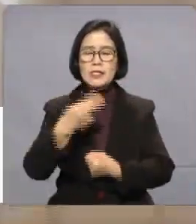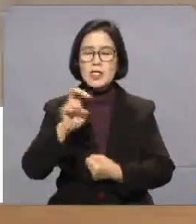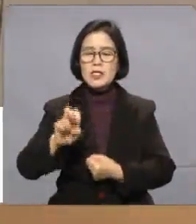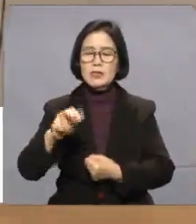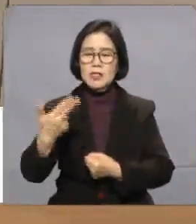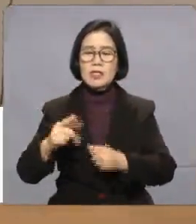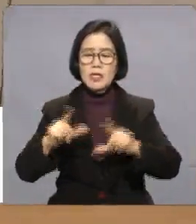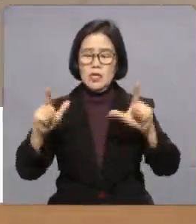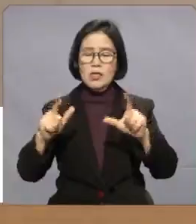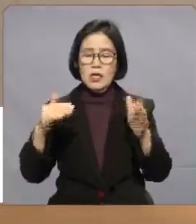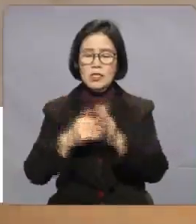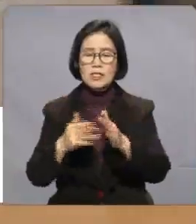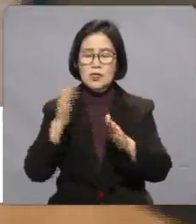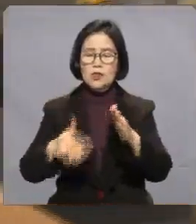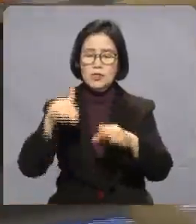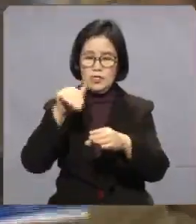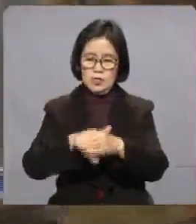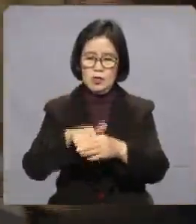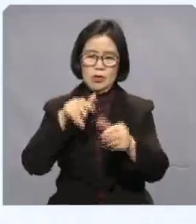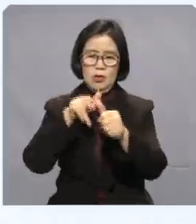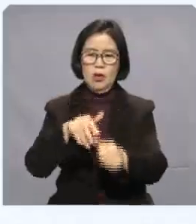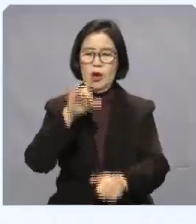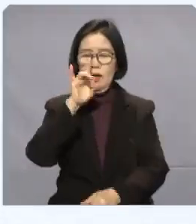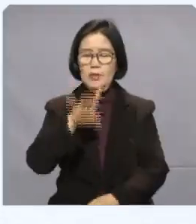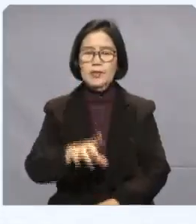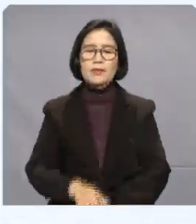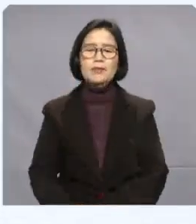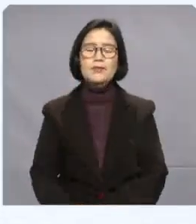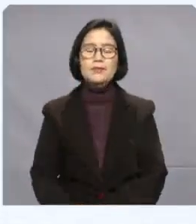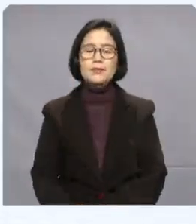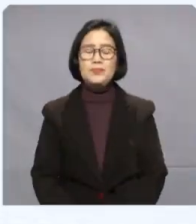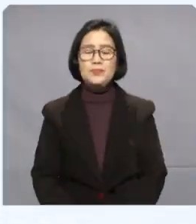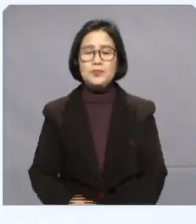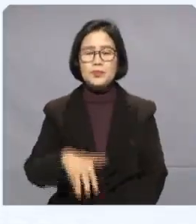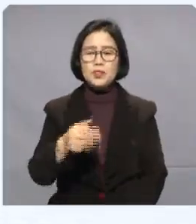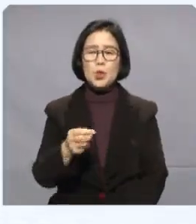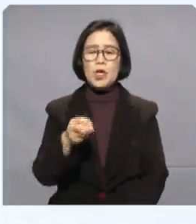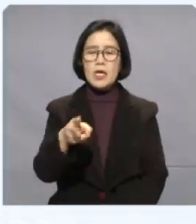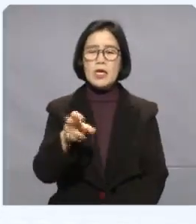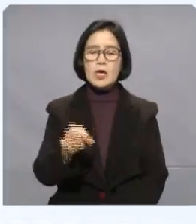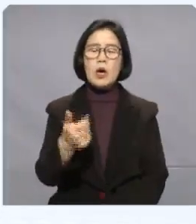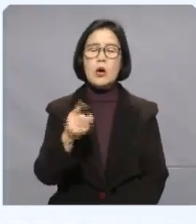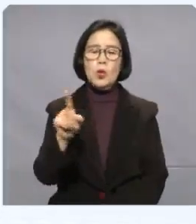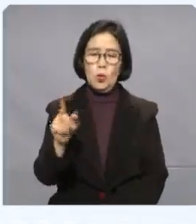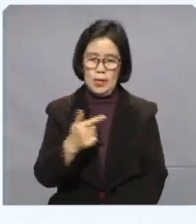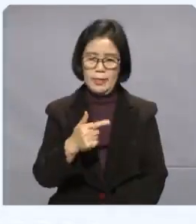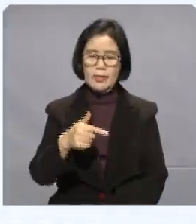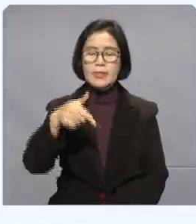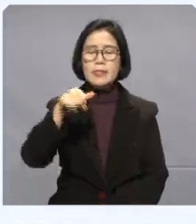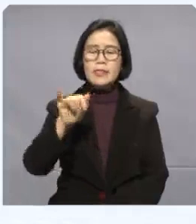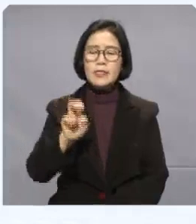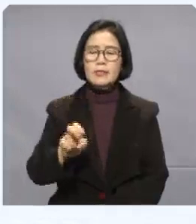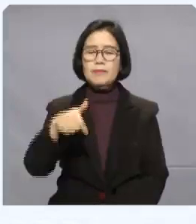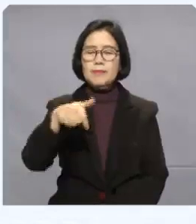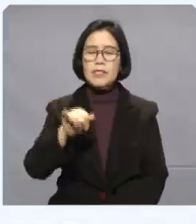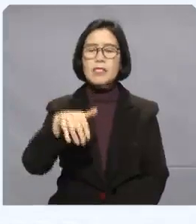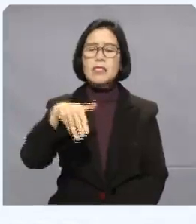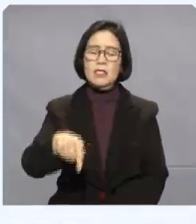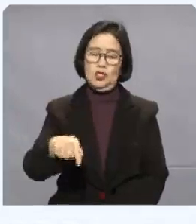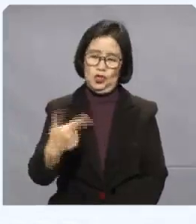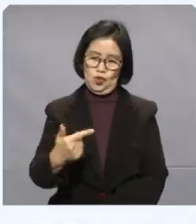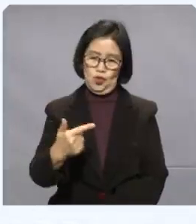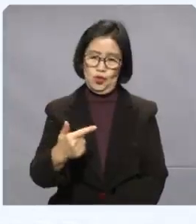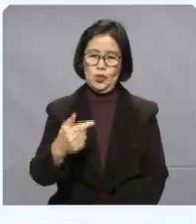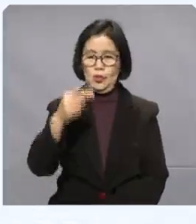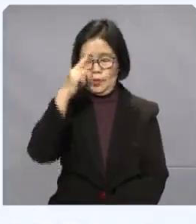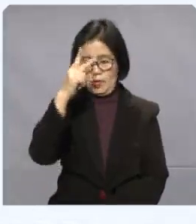2027년까지 공직선거에 출마할 수 없습니다. 최경환 전 경제부총리, 김기춘 전 비서실장과 박근혜